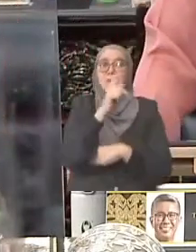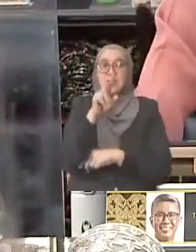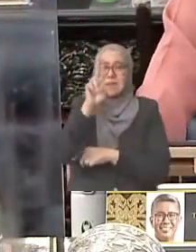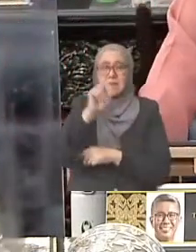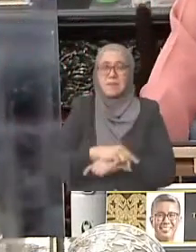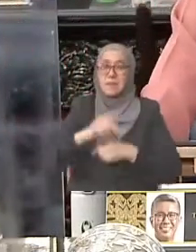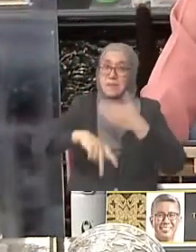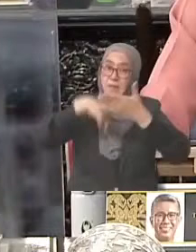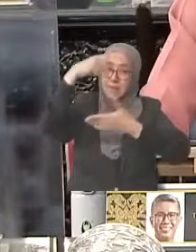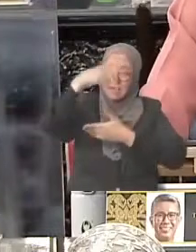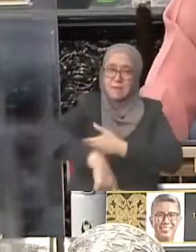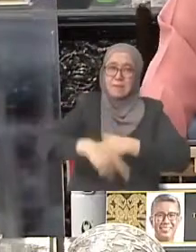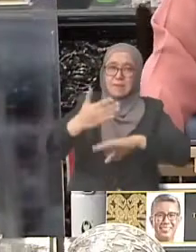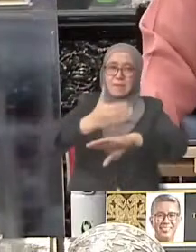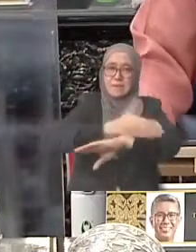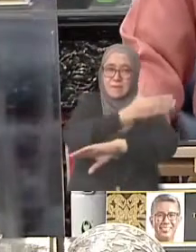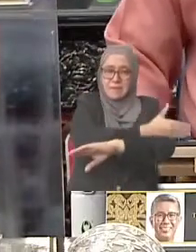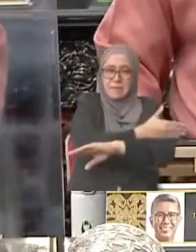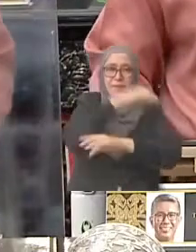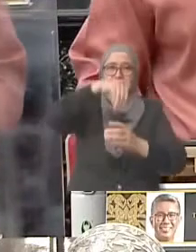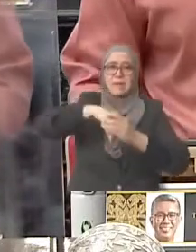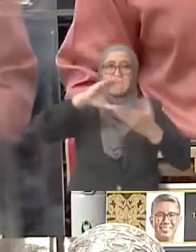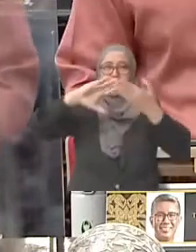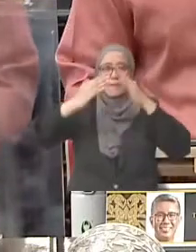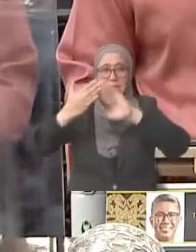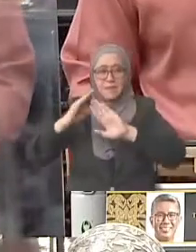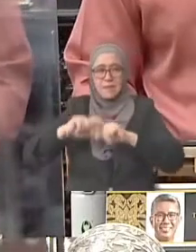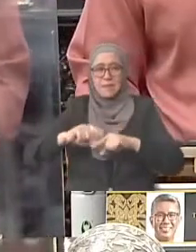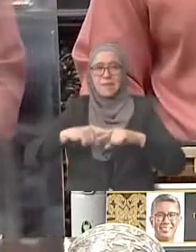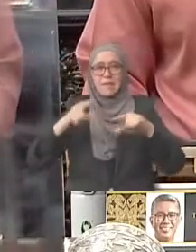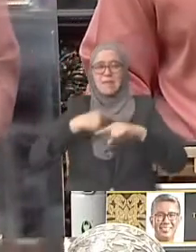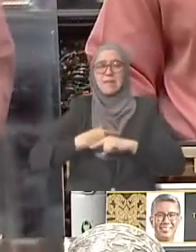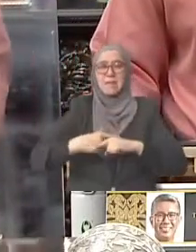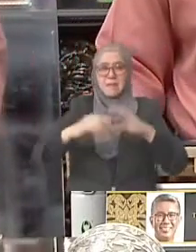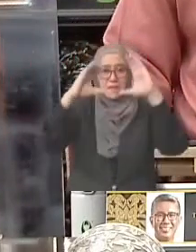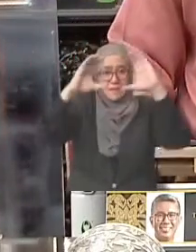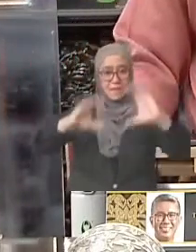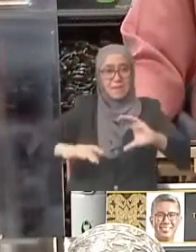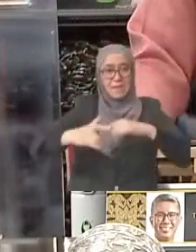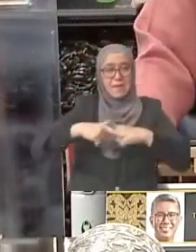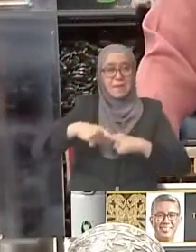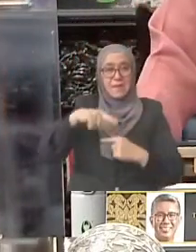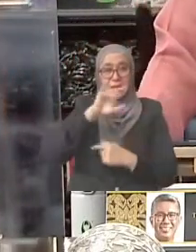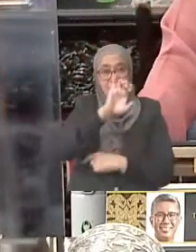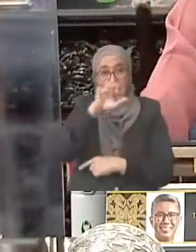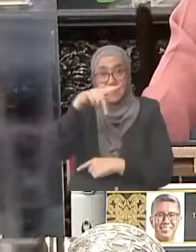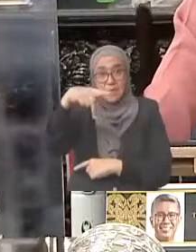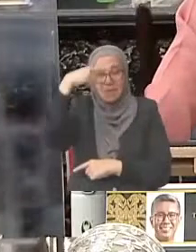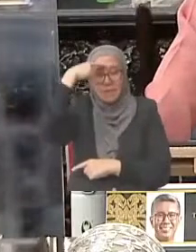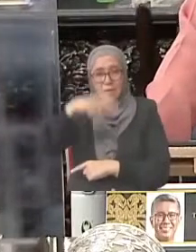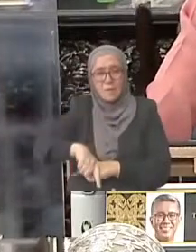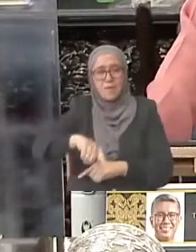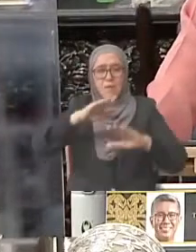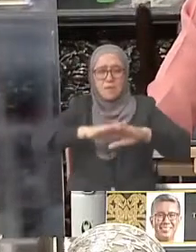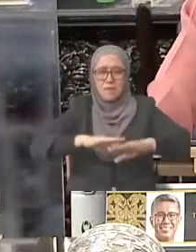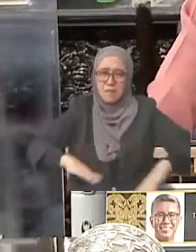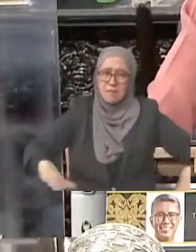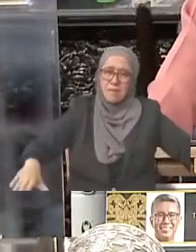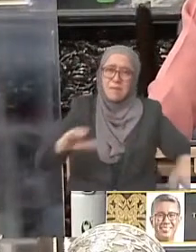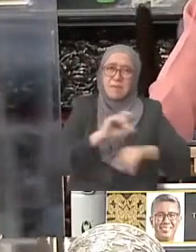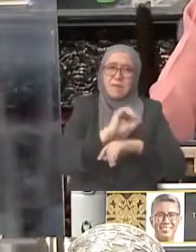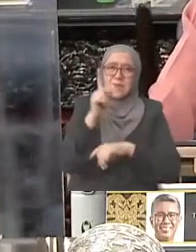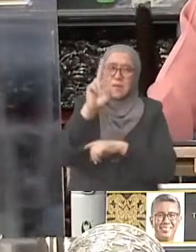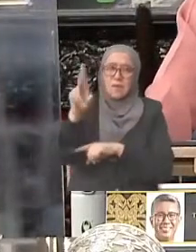pemulihan dalam komuniti merupakan Andre medium intervensi awal untuk anak-anak kurang upaya meningkatkan kemahiran diri dan mensyukuri